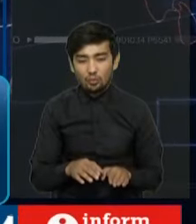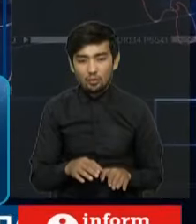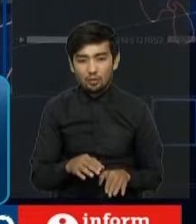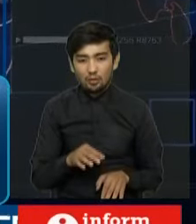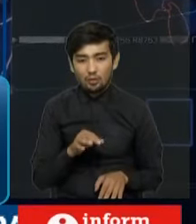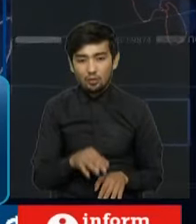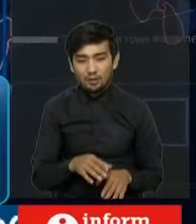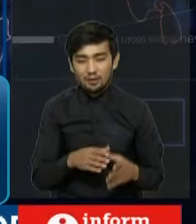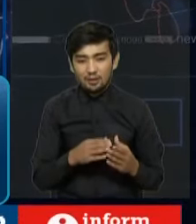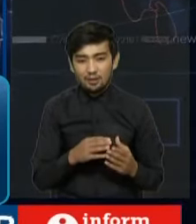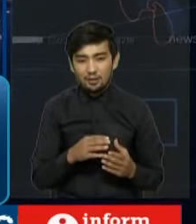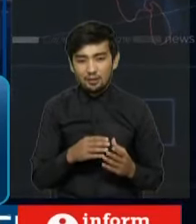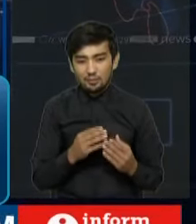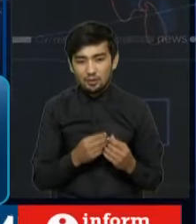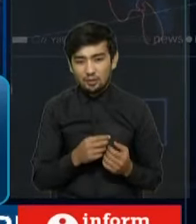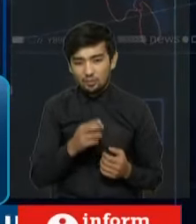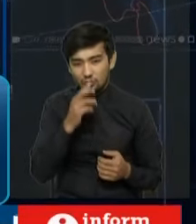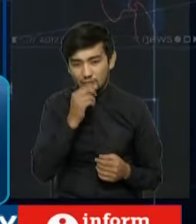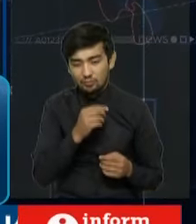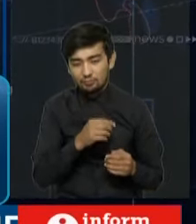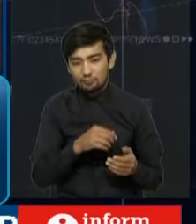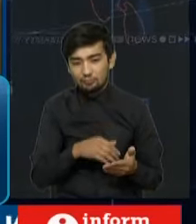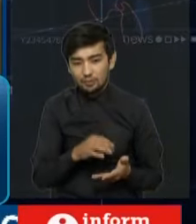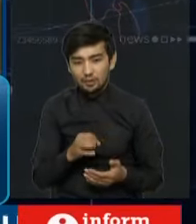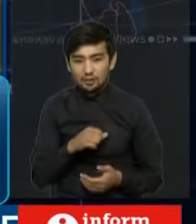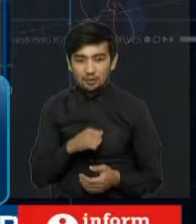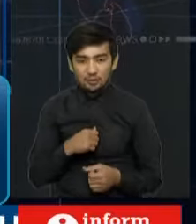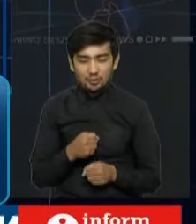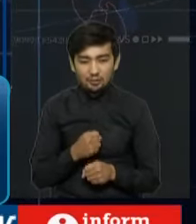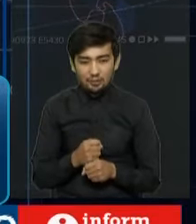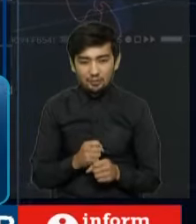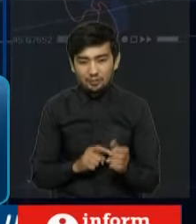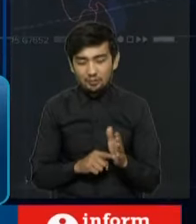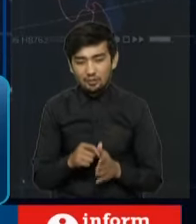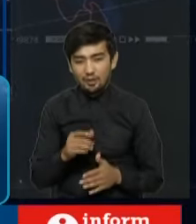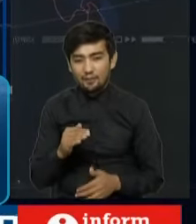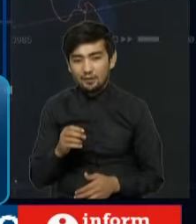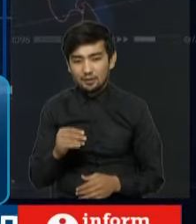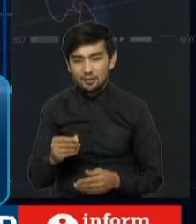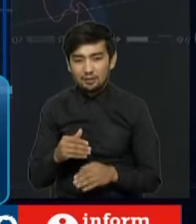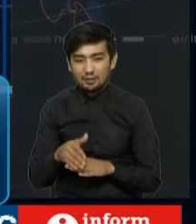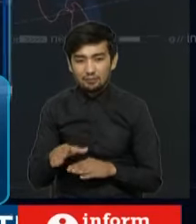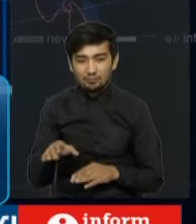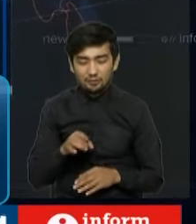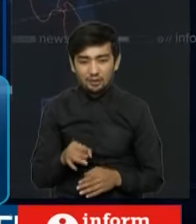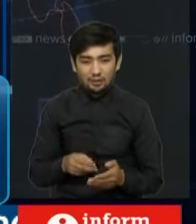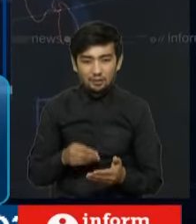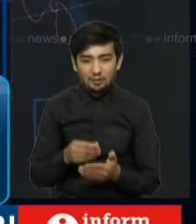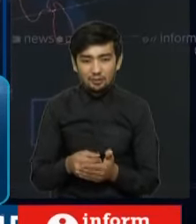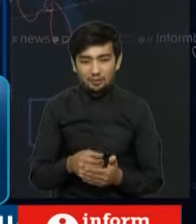семейного бюджета, не имеет правильных, зачастую, финансовых привычек и ближе склонен